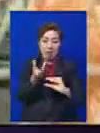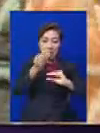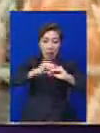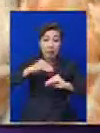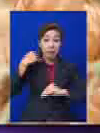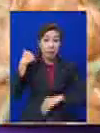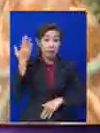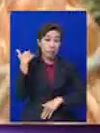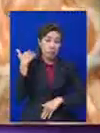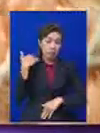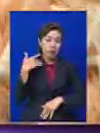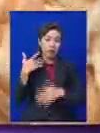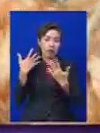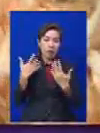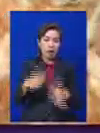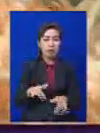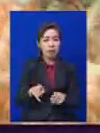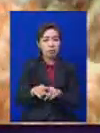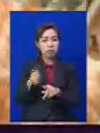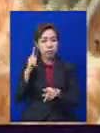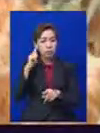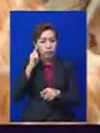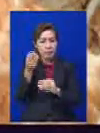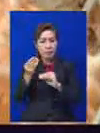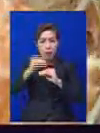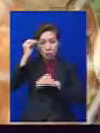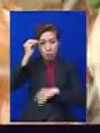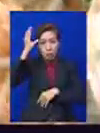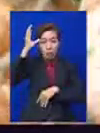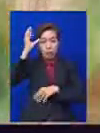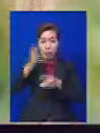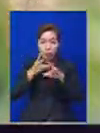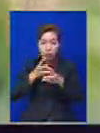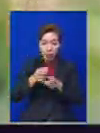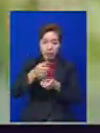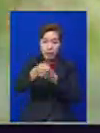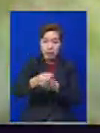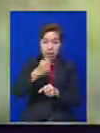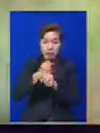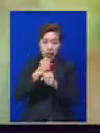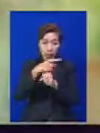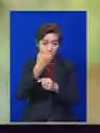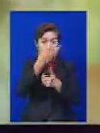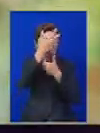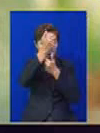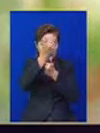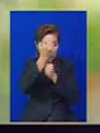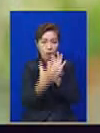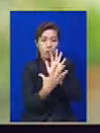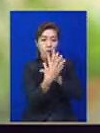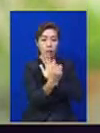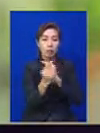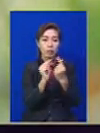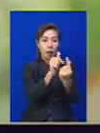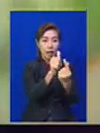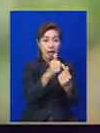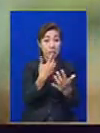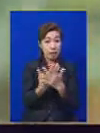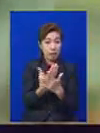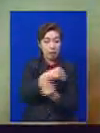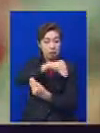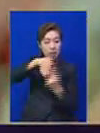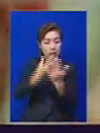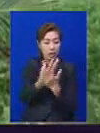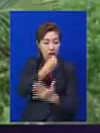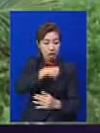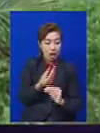เดิมรวมถึงยังเป็นการขยายองค์ความรู้การทำเกษตรให้กับผู้ที่สนใจเพราะไม่ใช่แค่รายได้ที่เพิ่มขึ้น